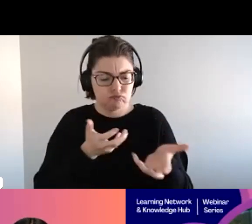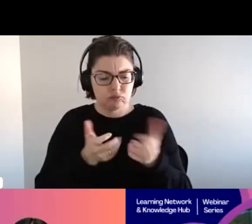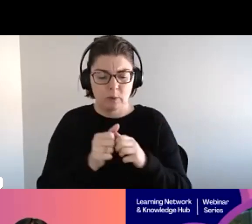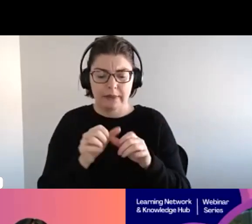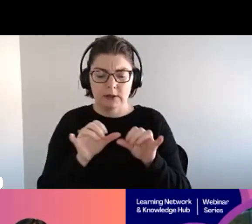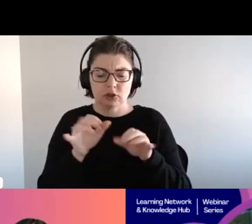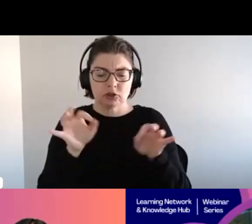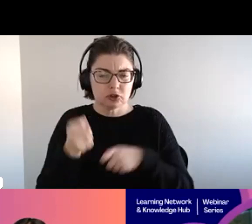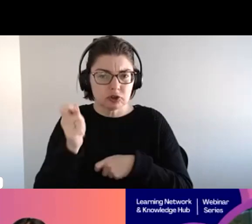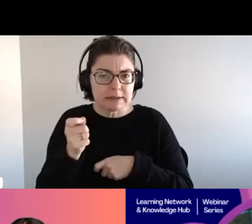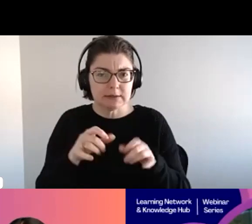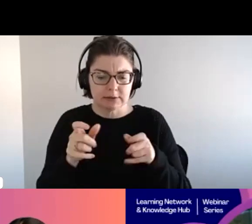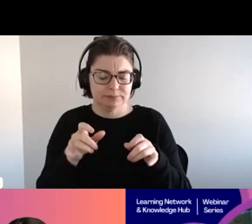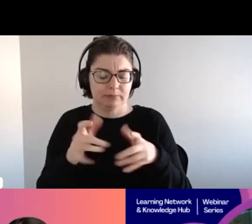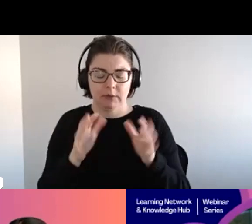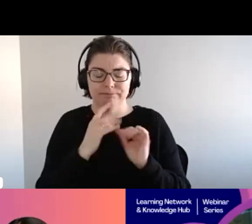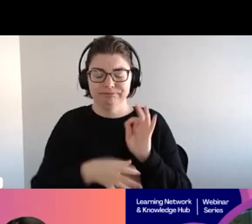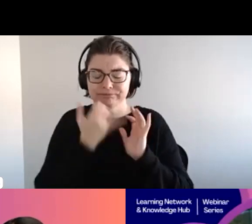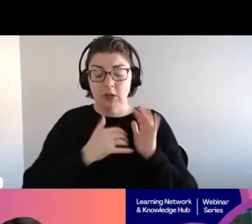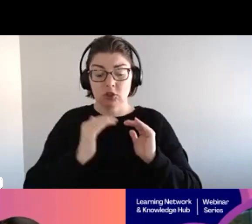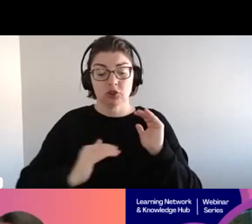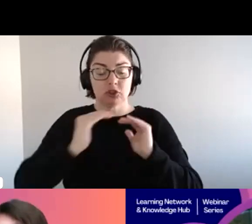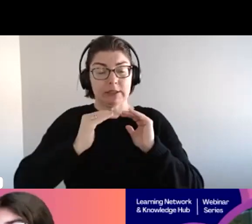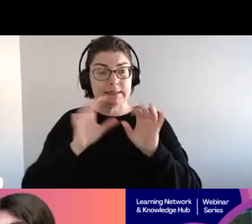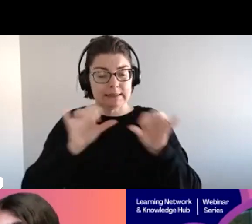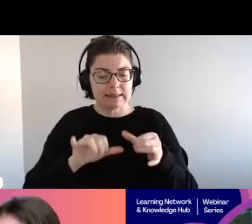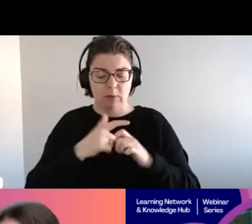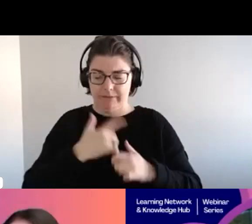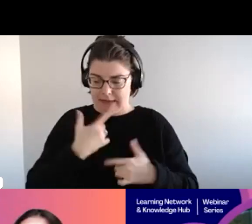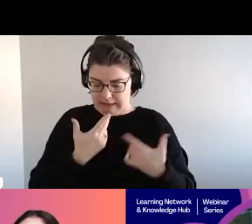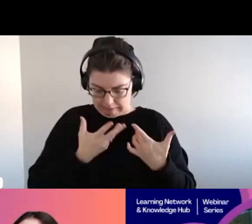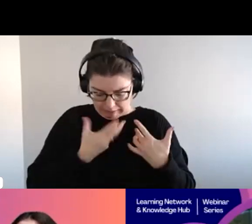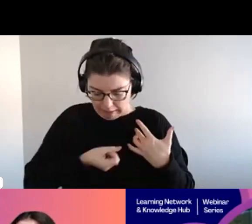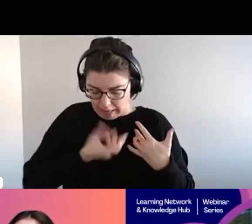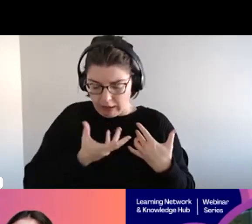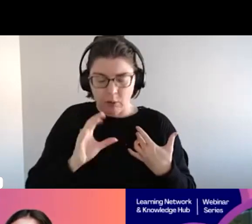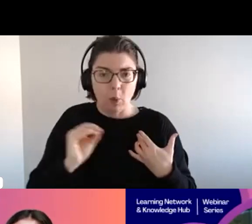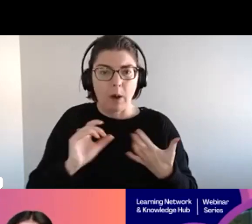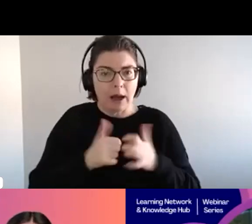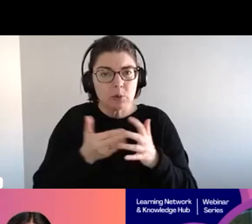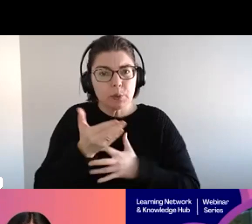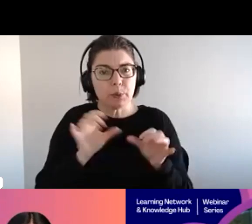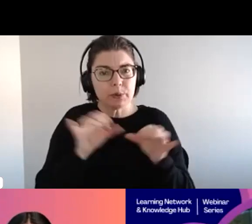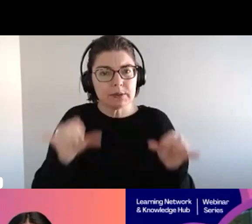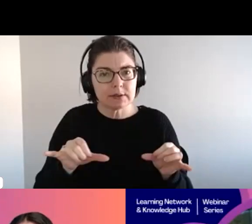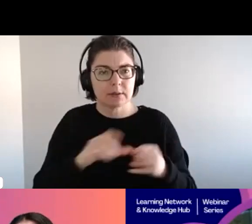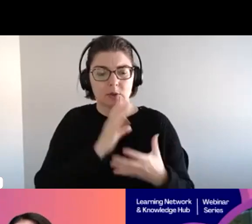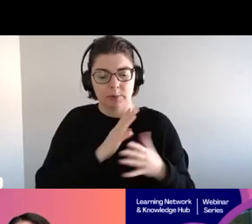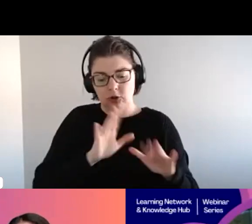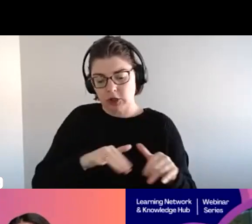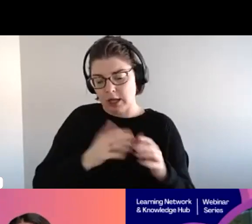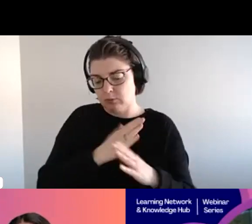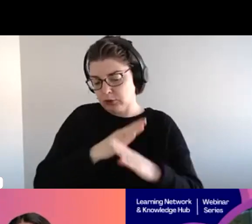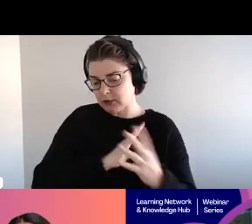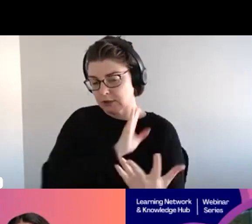vous le faire passer faire pour naviguer dans le système de justice pénal et de travailler avec les avocats lorsque vous croyez ne pas